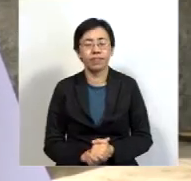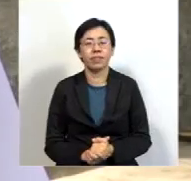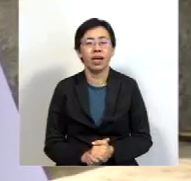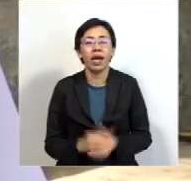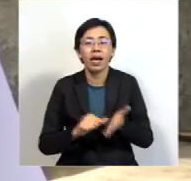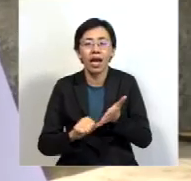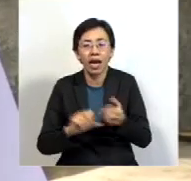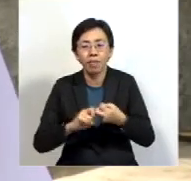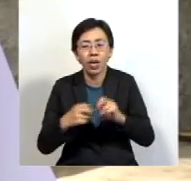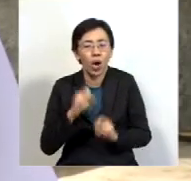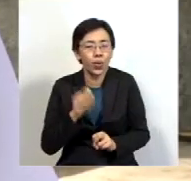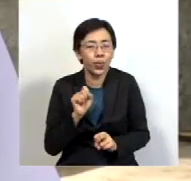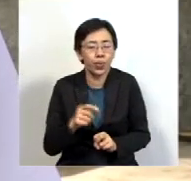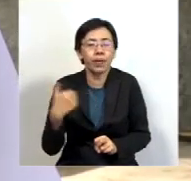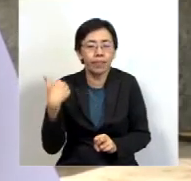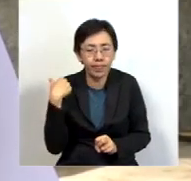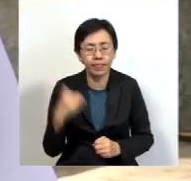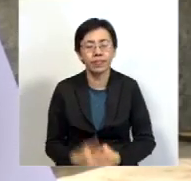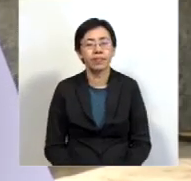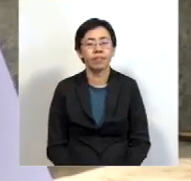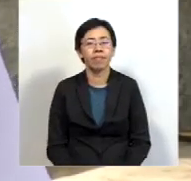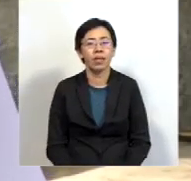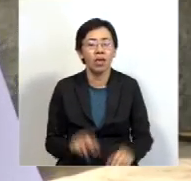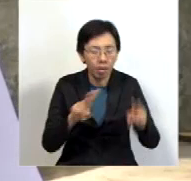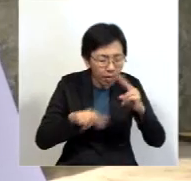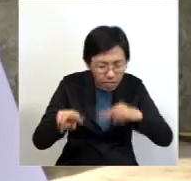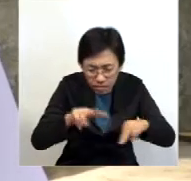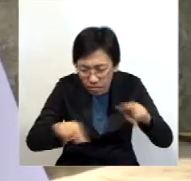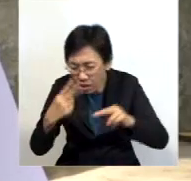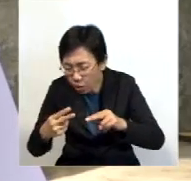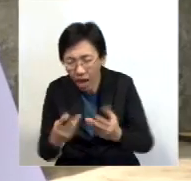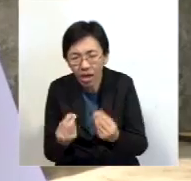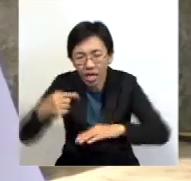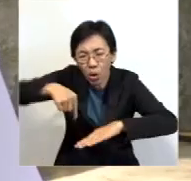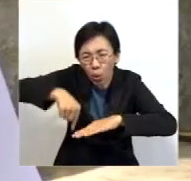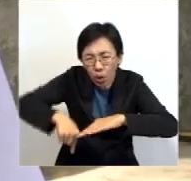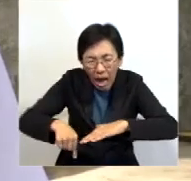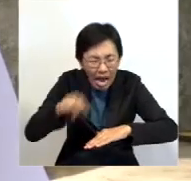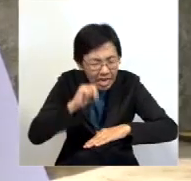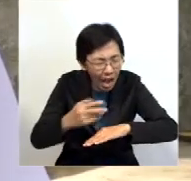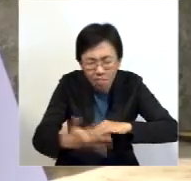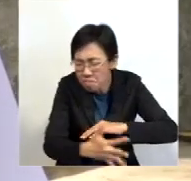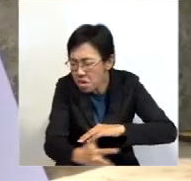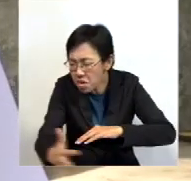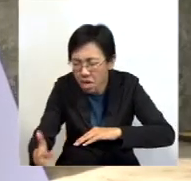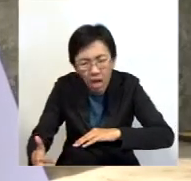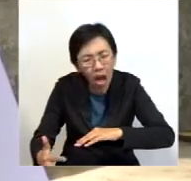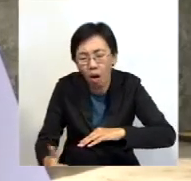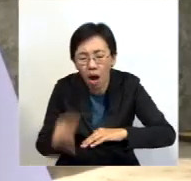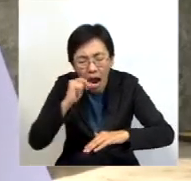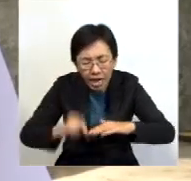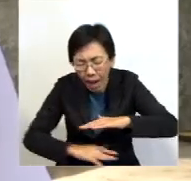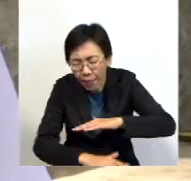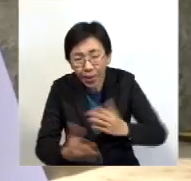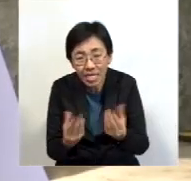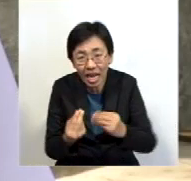ก้ปัญหาฉุกเฉินให้เลยก็ทำการสำรวจแล้วแล้วก็ขุดเจาะแล้วก็คือไม่มีแหล่งน้ำใต้ดินให้เราขุดนะครับก็ทด